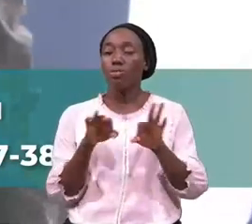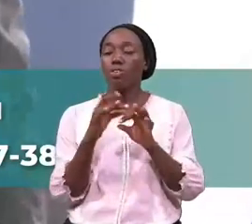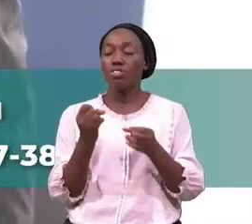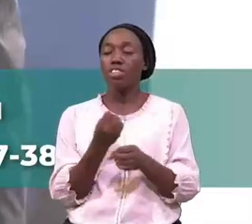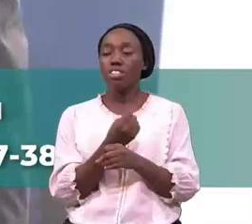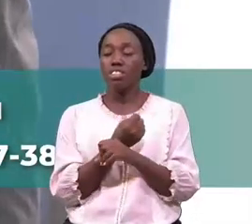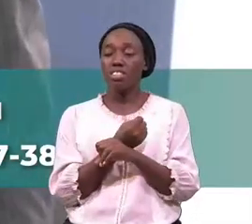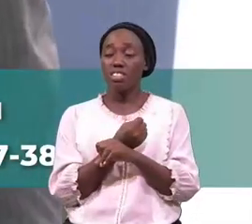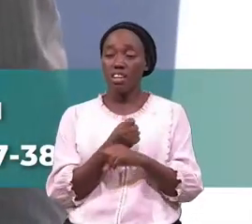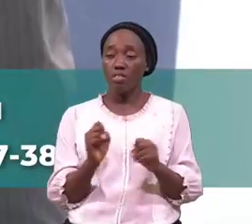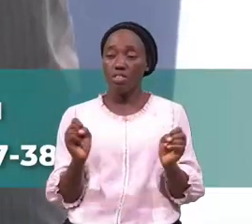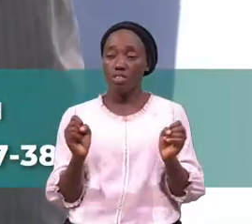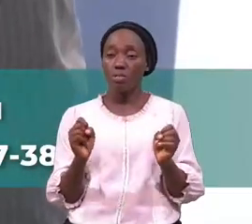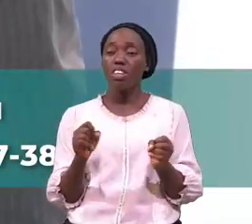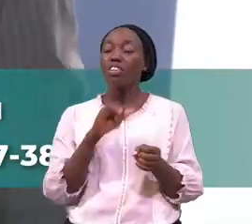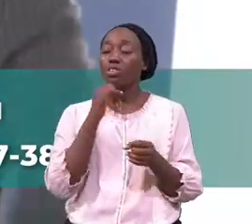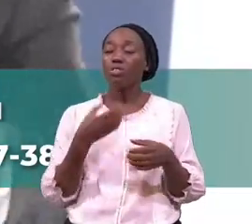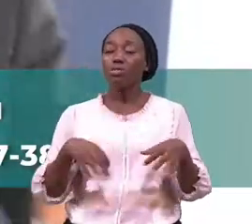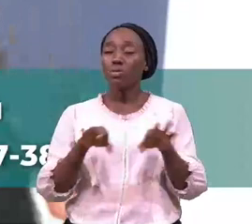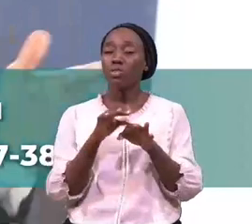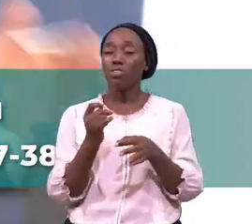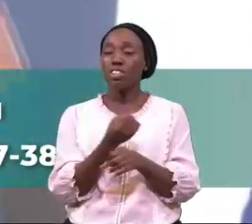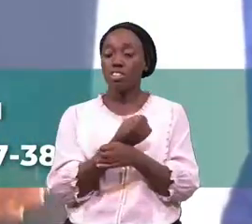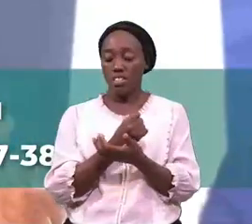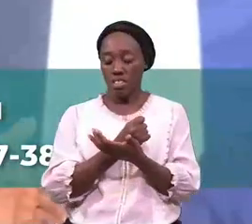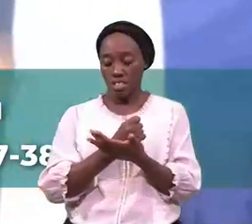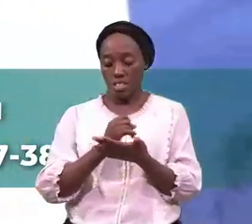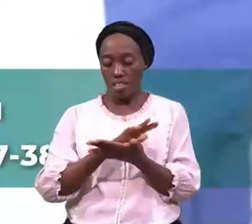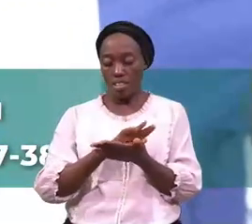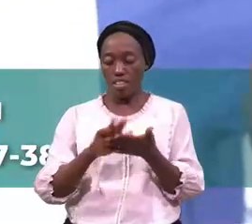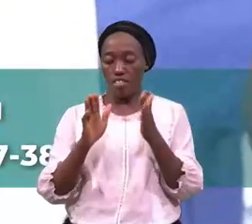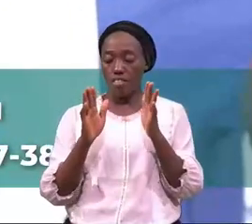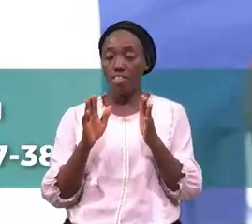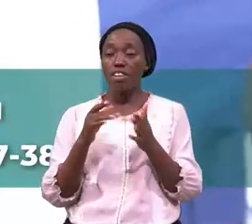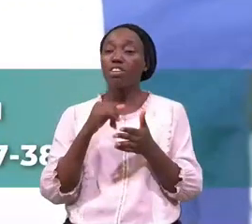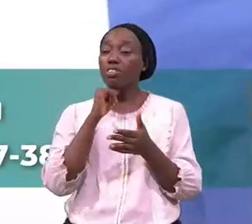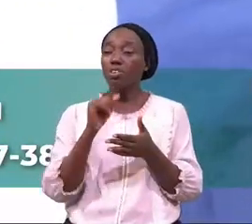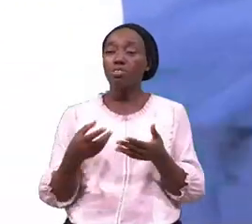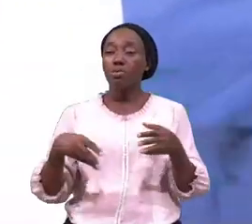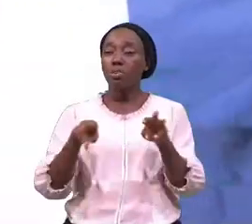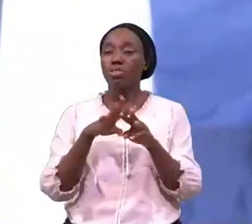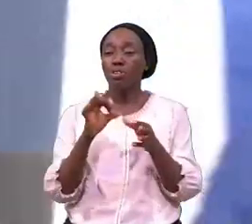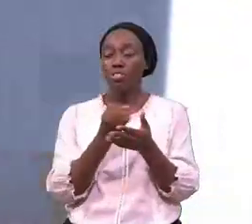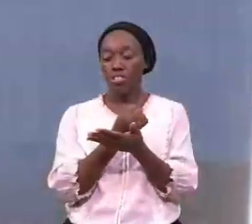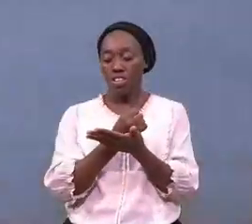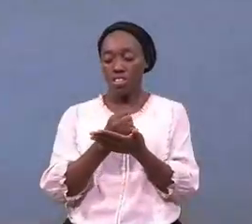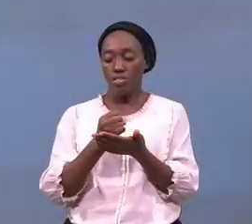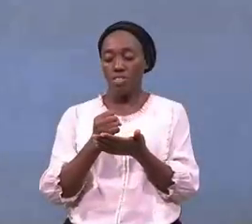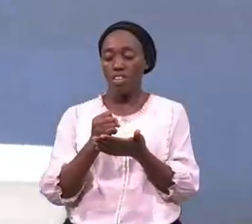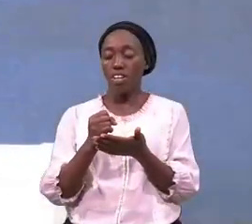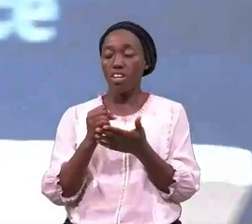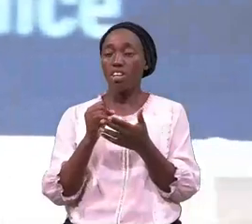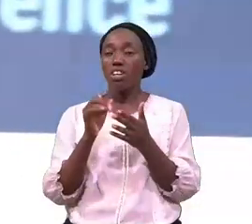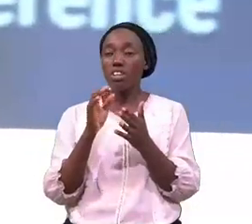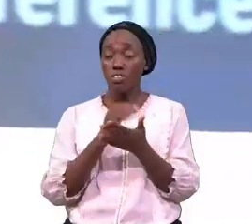salut. Il n'est pas digne du sanctificateur. Il n'est pas digne de sa sanctification.